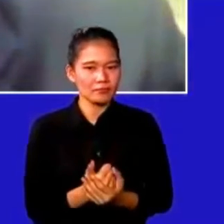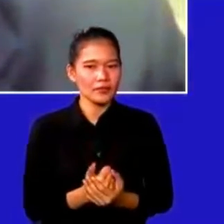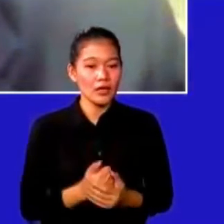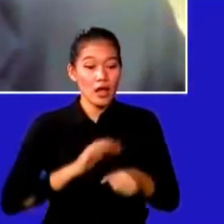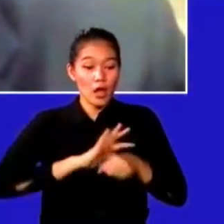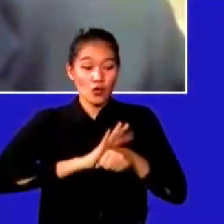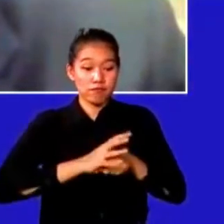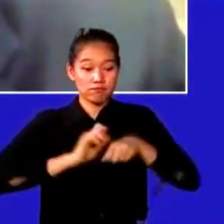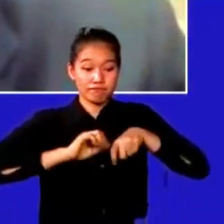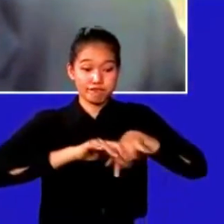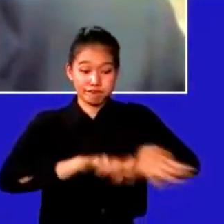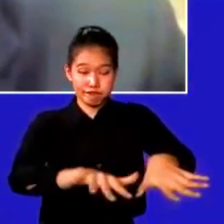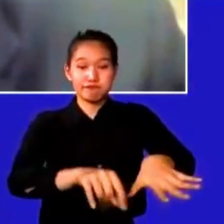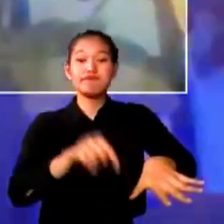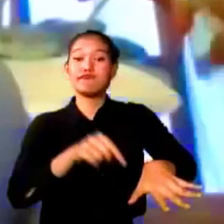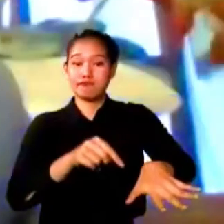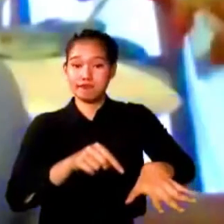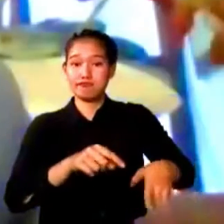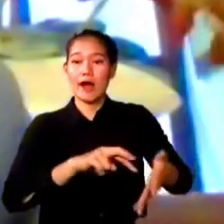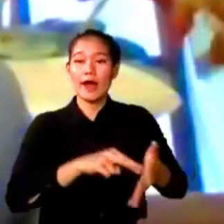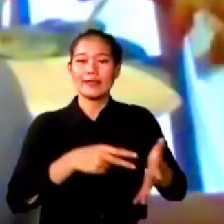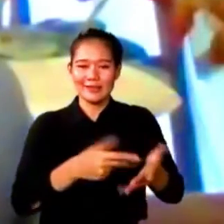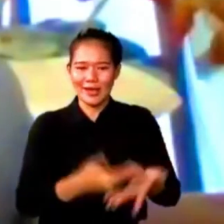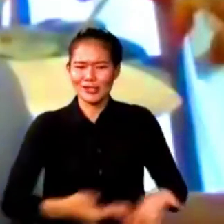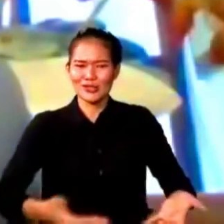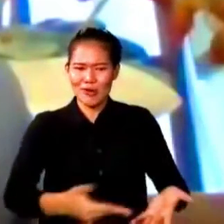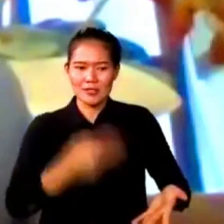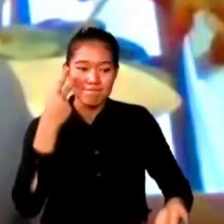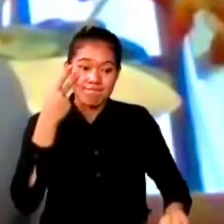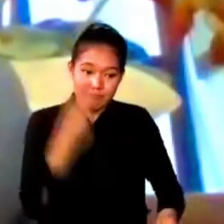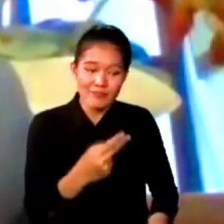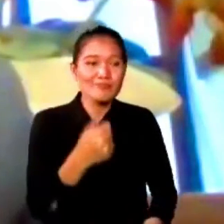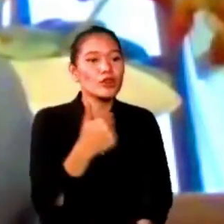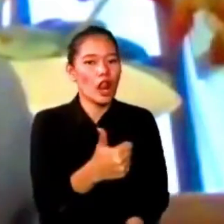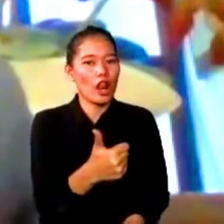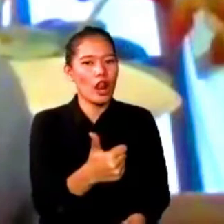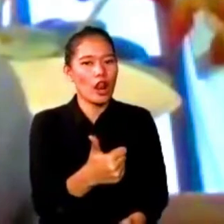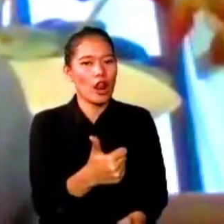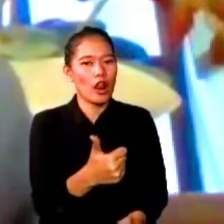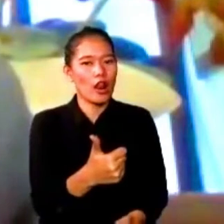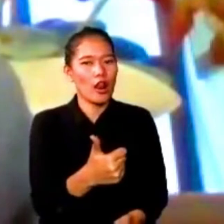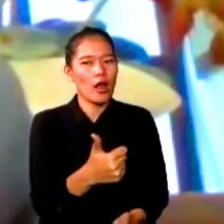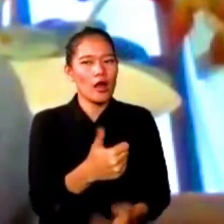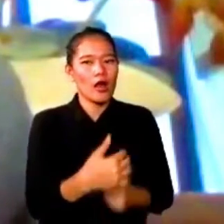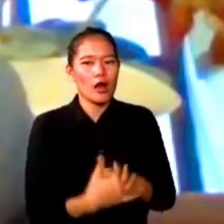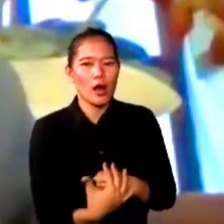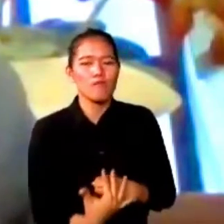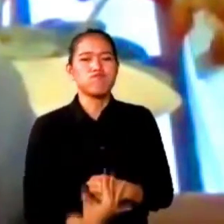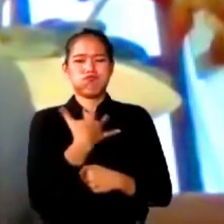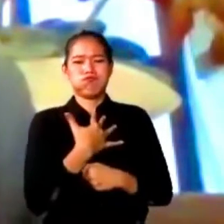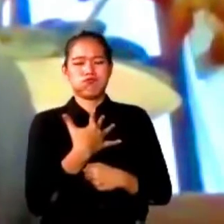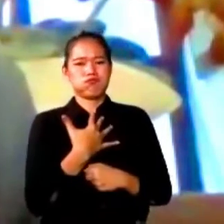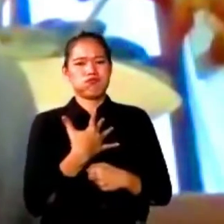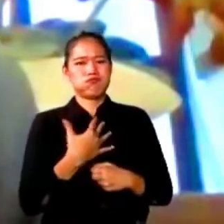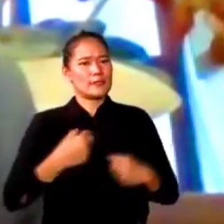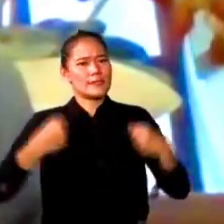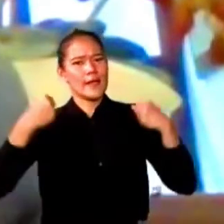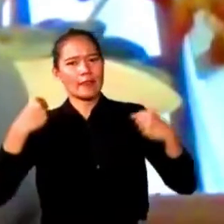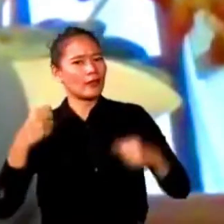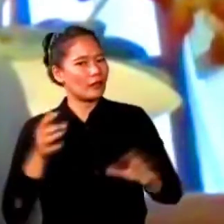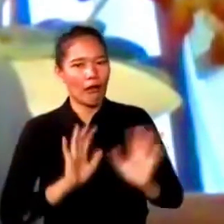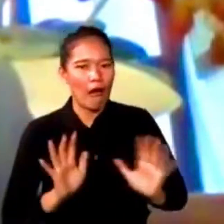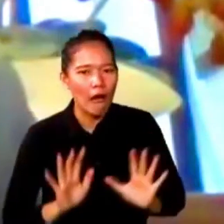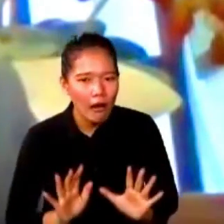nyawa baskom Jalan belas Ini adalah sebuah realitas di tengah masyarakat yang mengancam keselamatan dan juga kesehatan publik